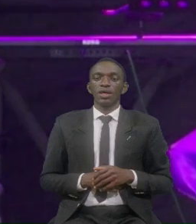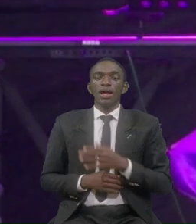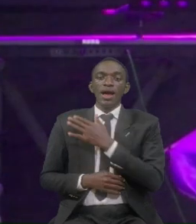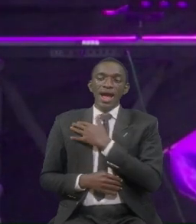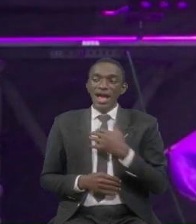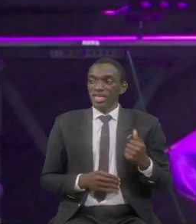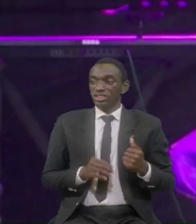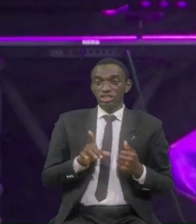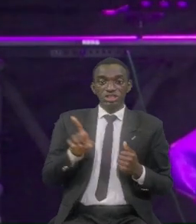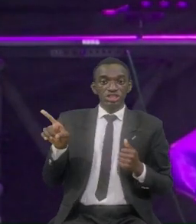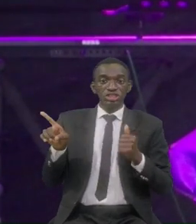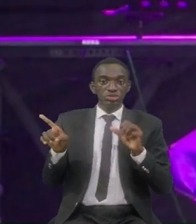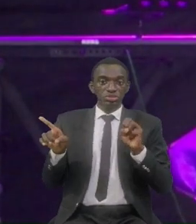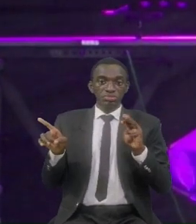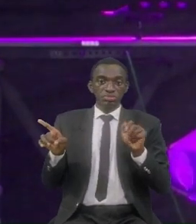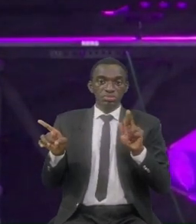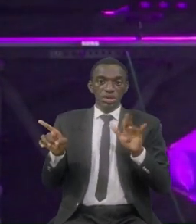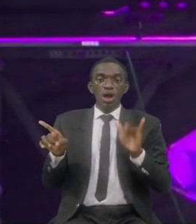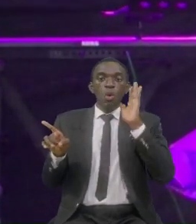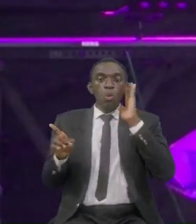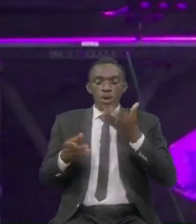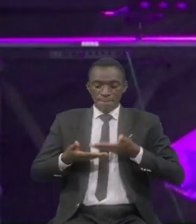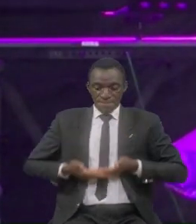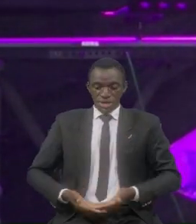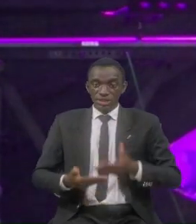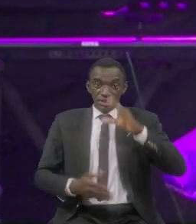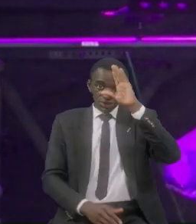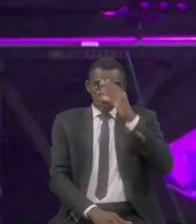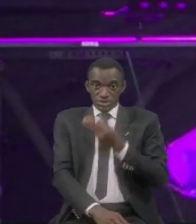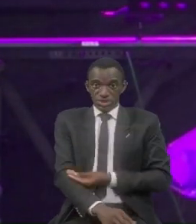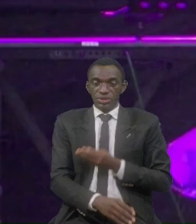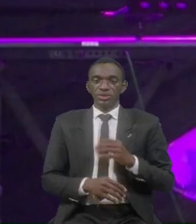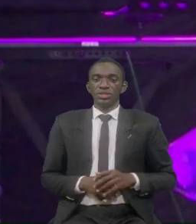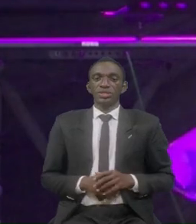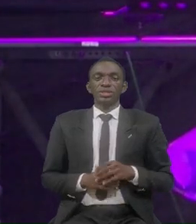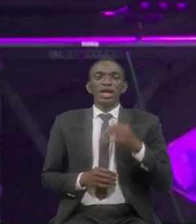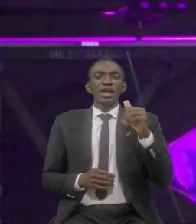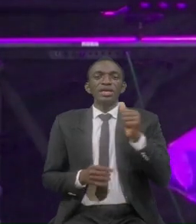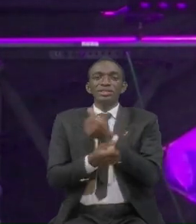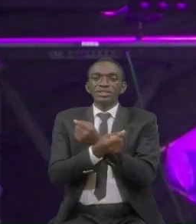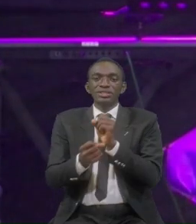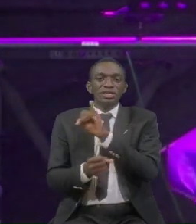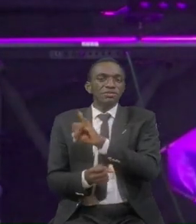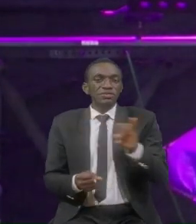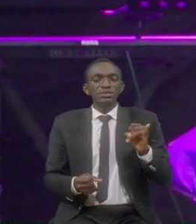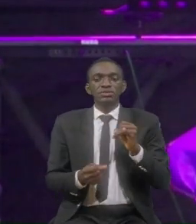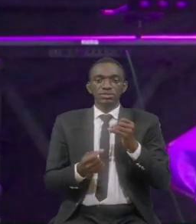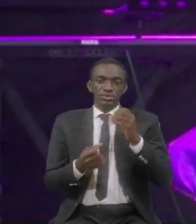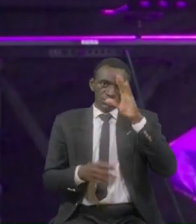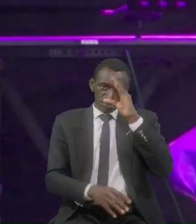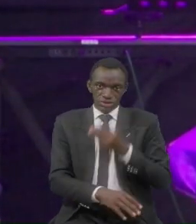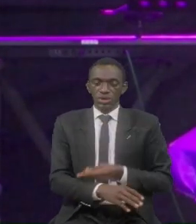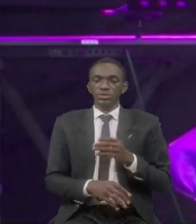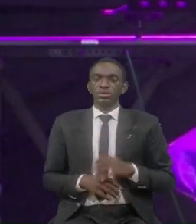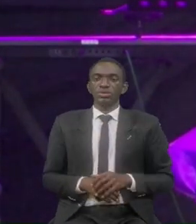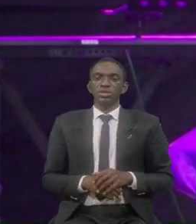a son. Og iyang gihatag ang iyang anak na lalaki. A saving son. Iyang anak na makaluwas. A transforming